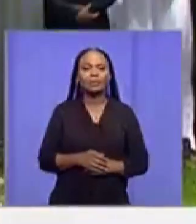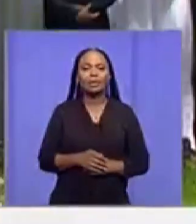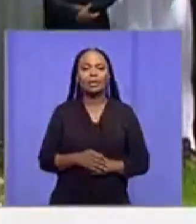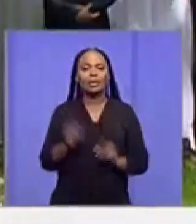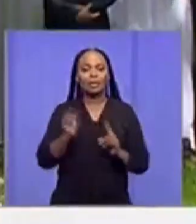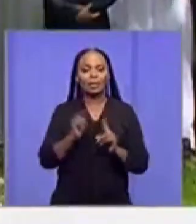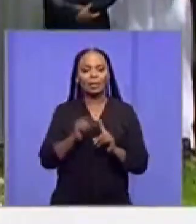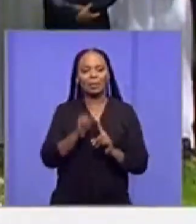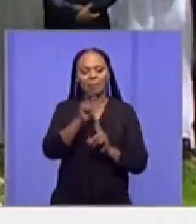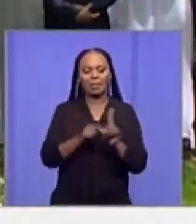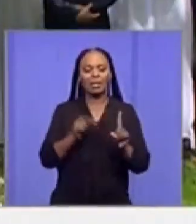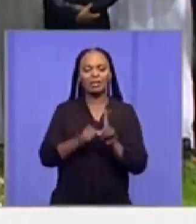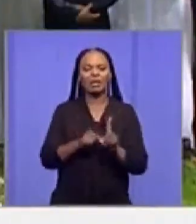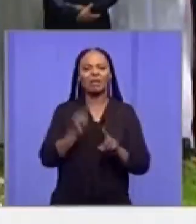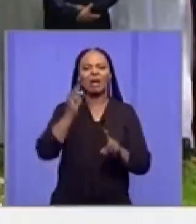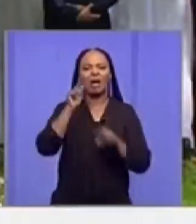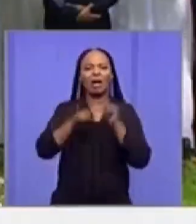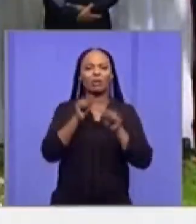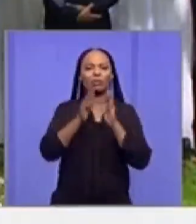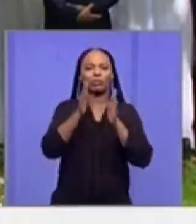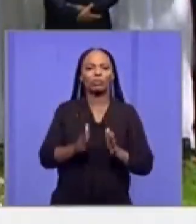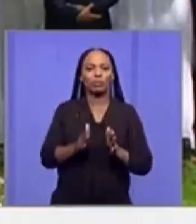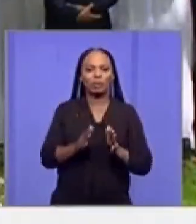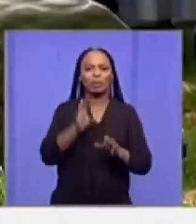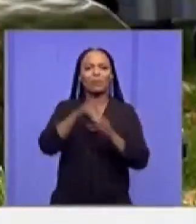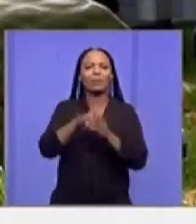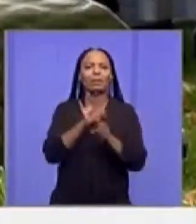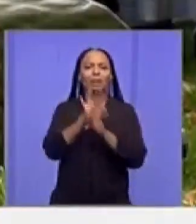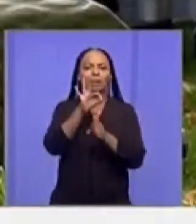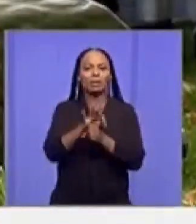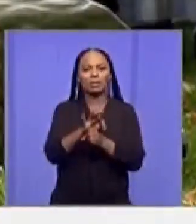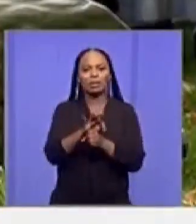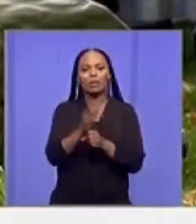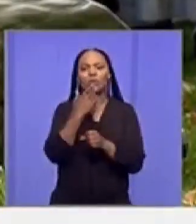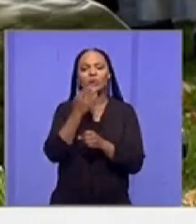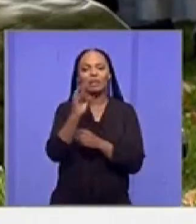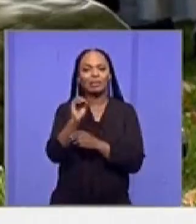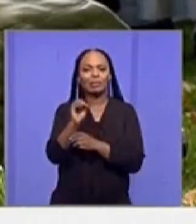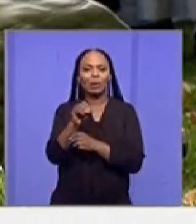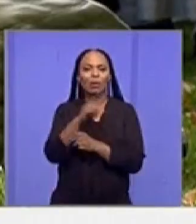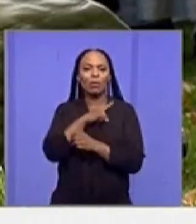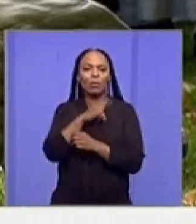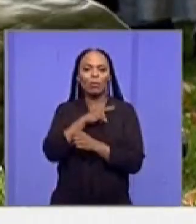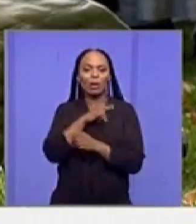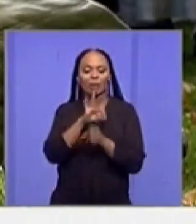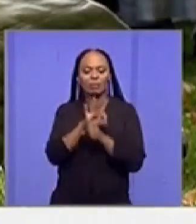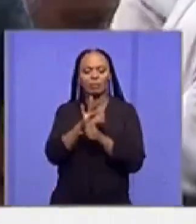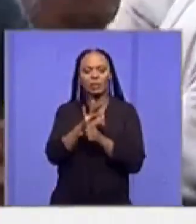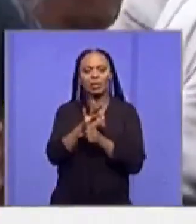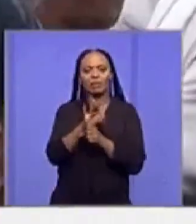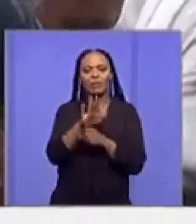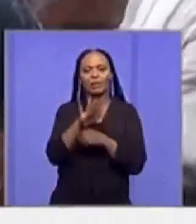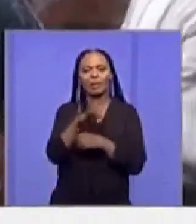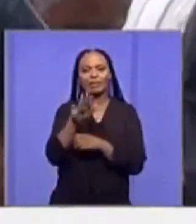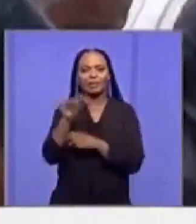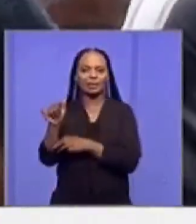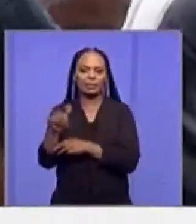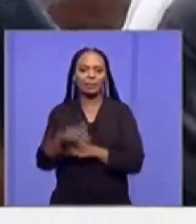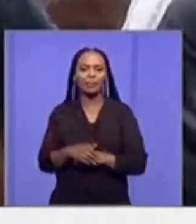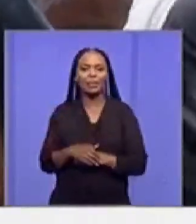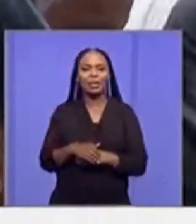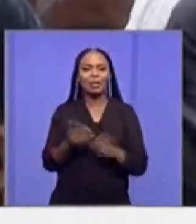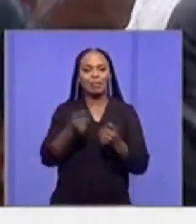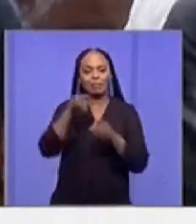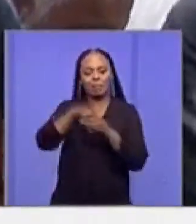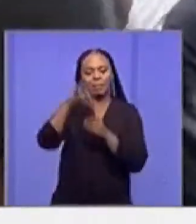Moolla ke yo mongwe wa balatofatšwa ba 30 ba ba akaretša go Nelson Mandela tshekong ya go eka mmušo ka 1956 mo